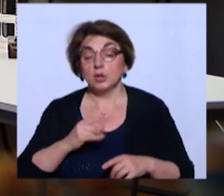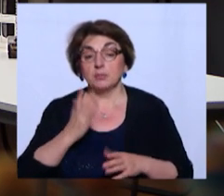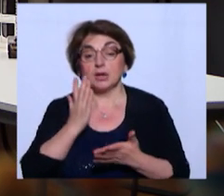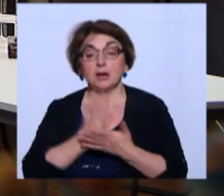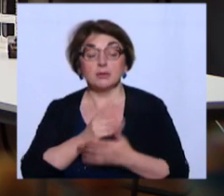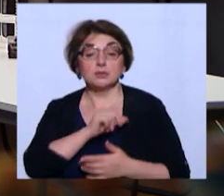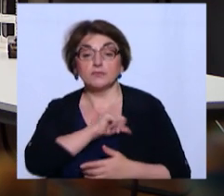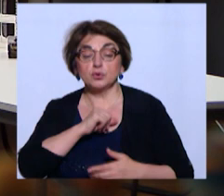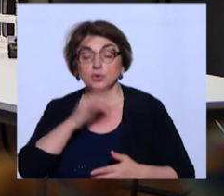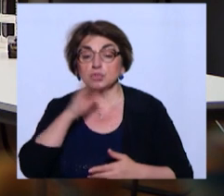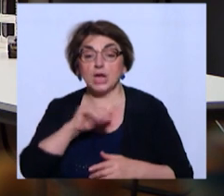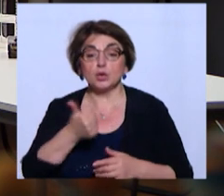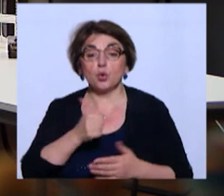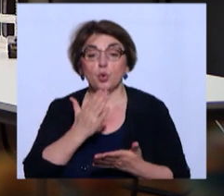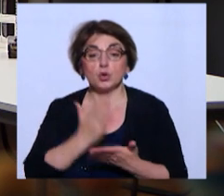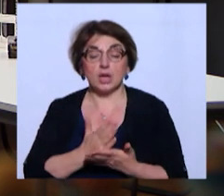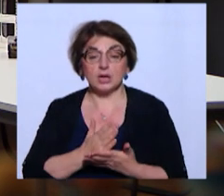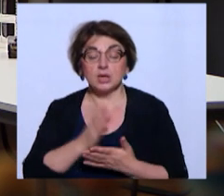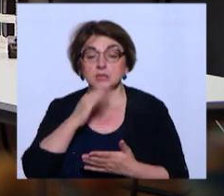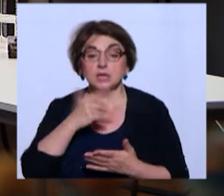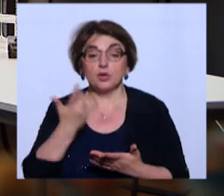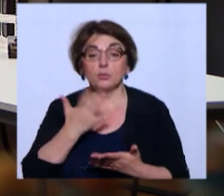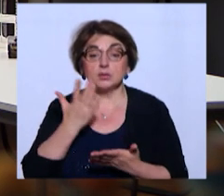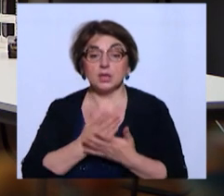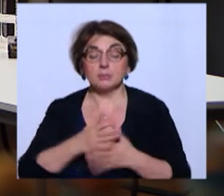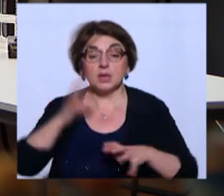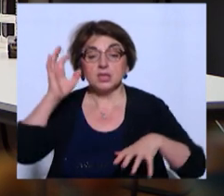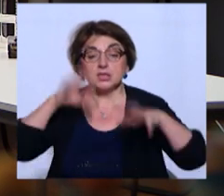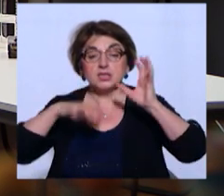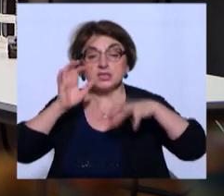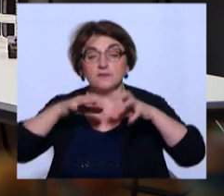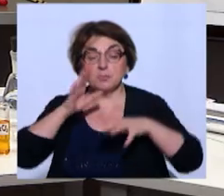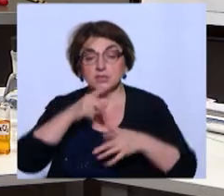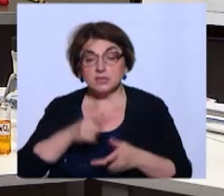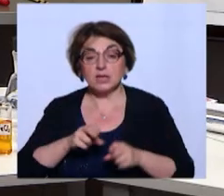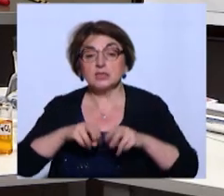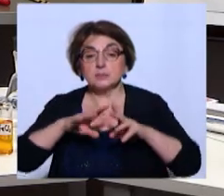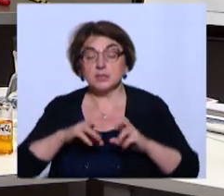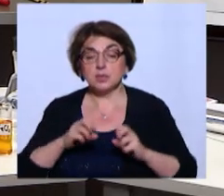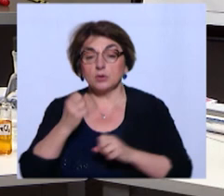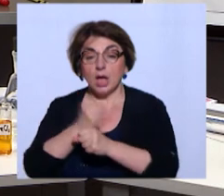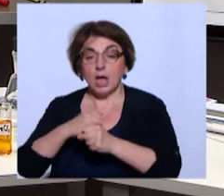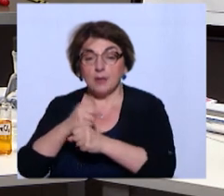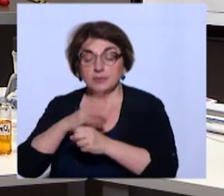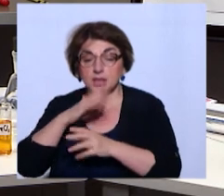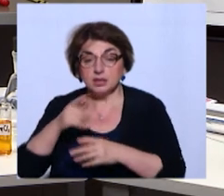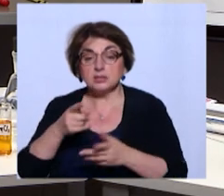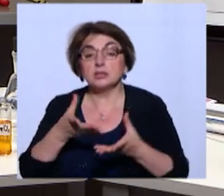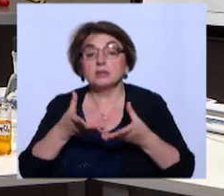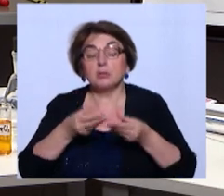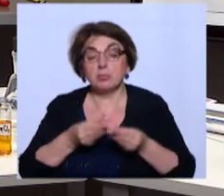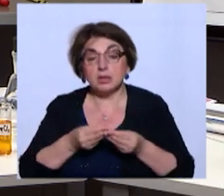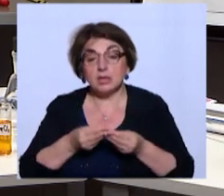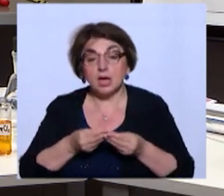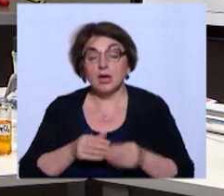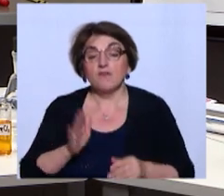სიხისტეს. წყლის სიხისტე არის ორგვარი. წყალი, რომელიც არის წვიმის წყალი, გამოხდილი წყალი, წყაროს წყალი, იცით, რომ შედარებით რბილია.